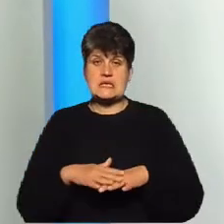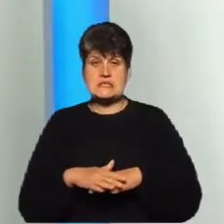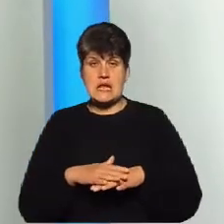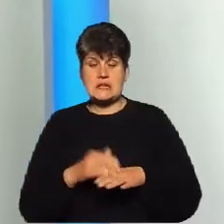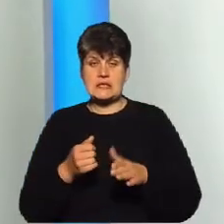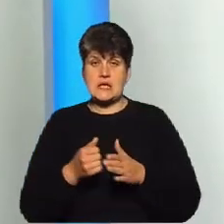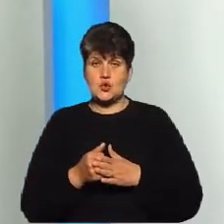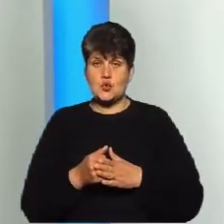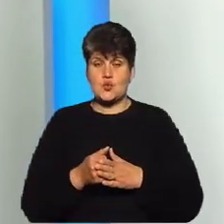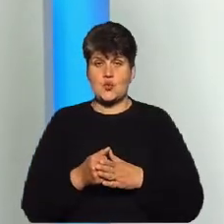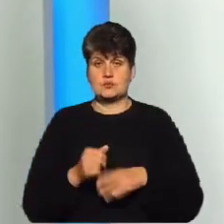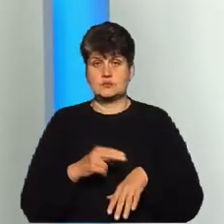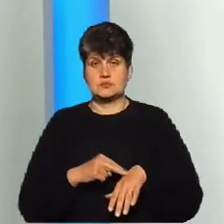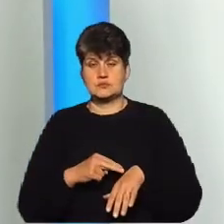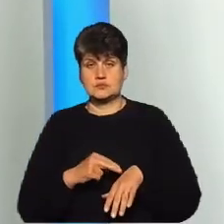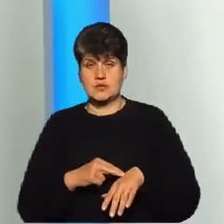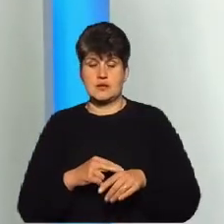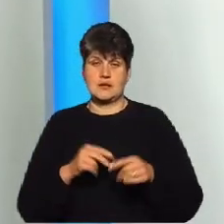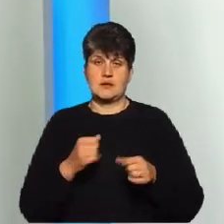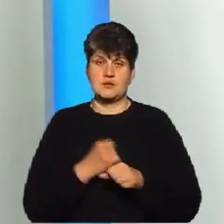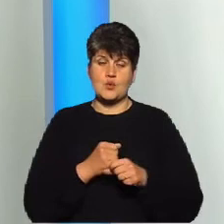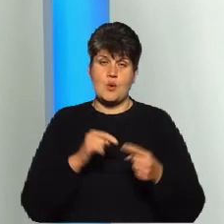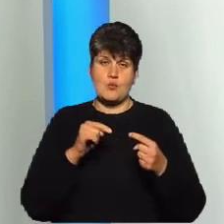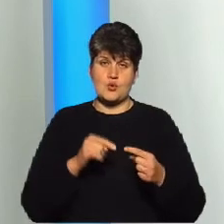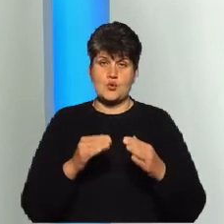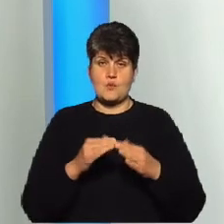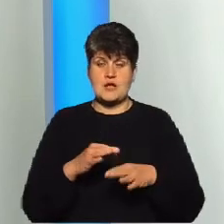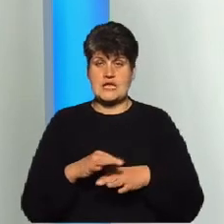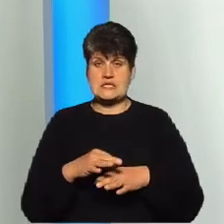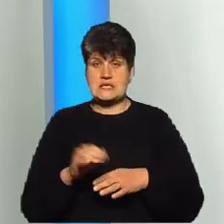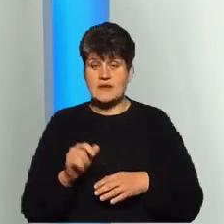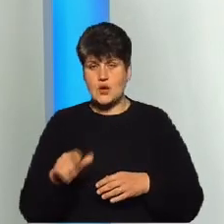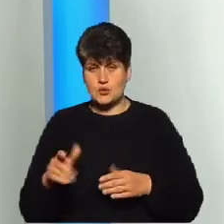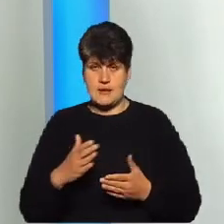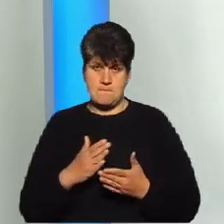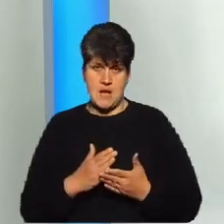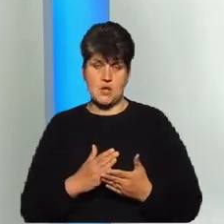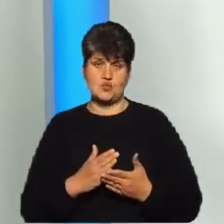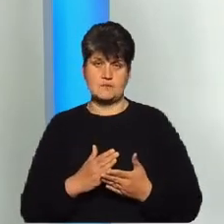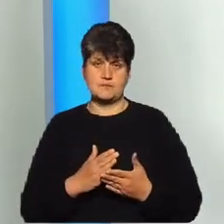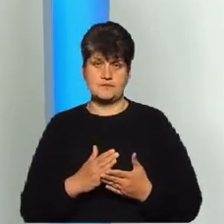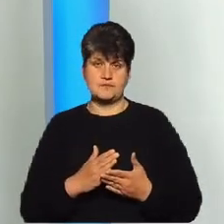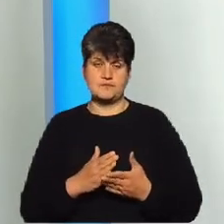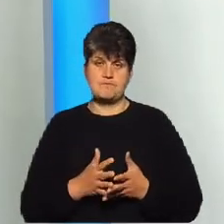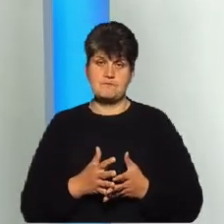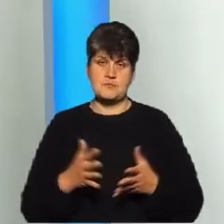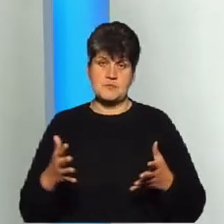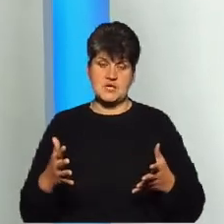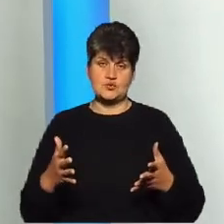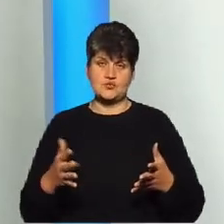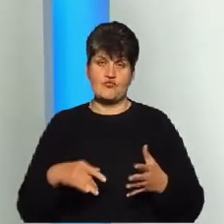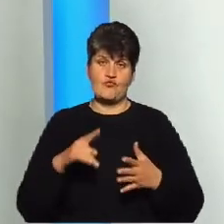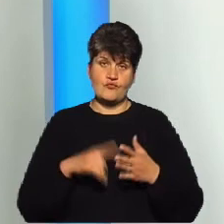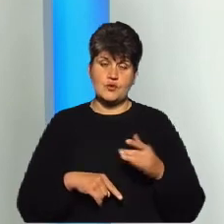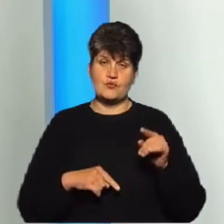суб'єктів, які діють в протидії домашньому насильству в сфері, так? І люди просто мають більшу, скажімо так, віру в тому, що